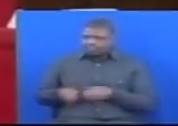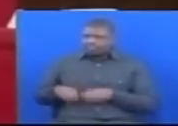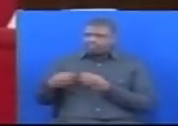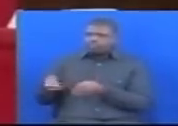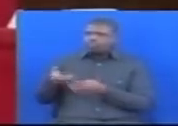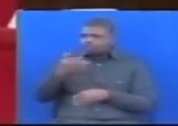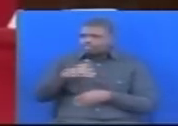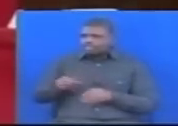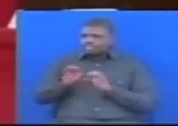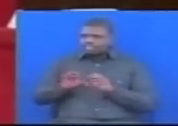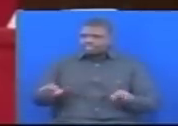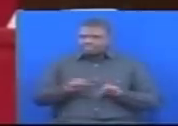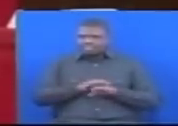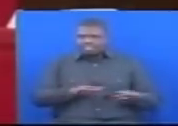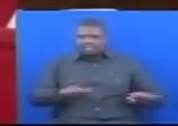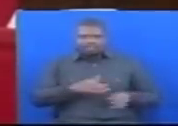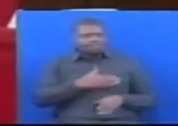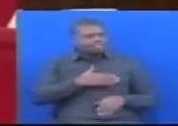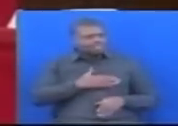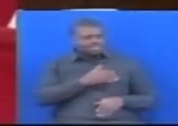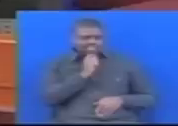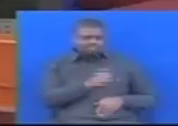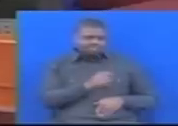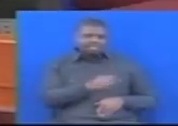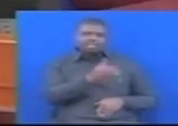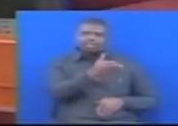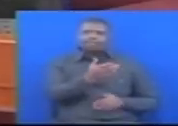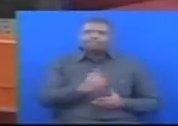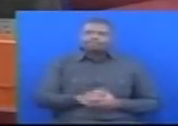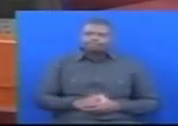vinapelekewa maji safi na salama. Asante mheshimiwa speaker.